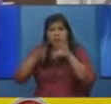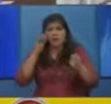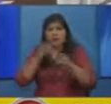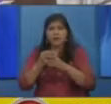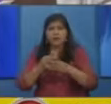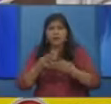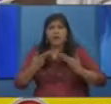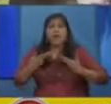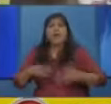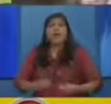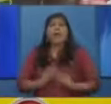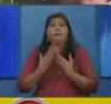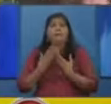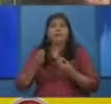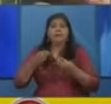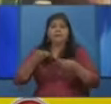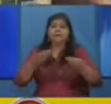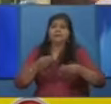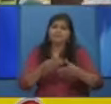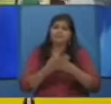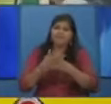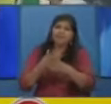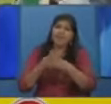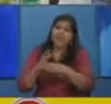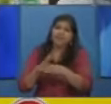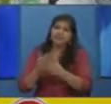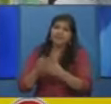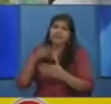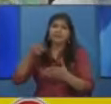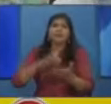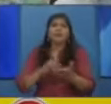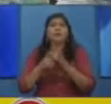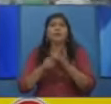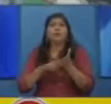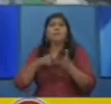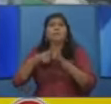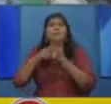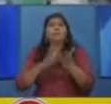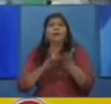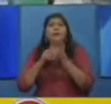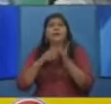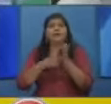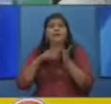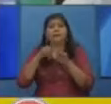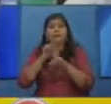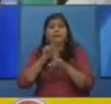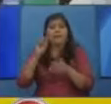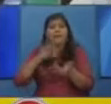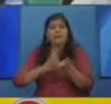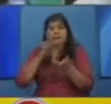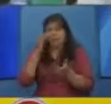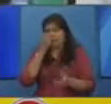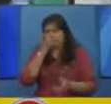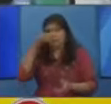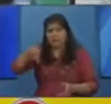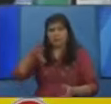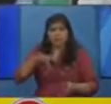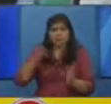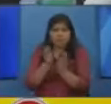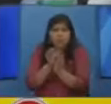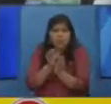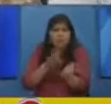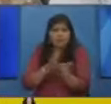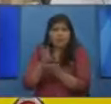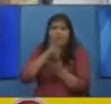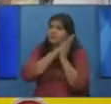को बांटने का। यह है पोन मारियप्पन। पोन मारियप्पन तमिलनाडु के तूतुकुड़ी में रहते